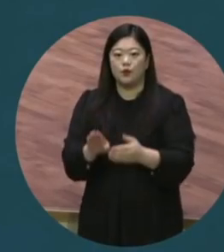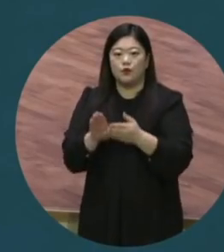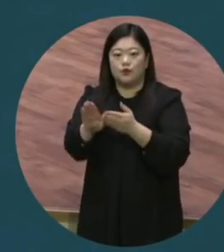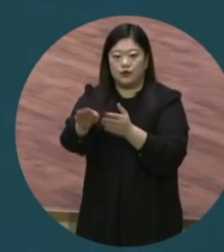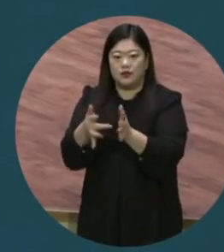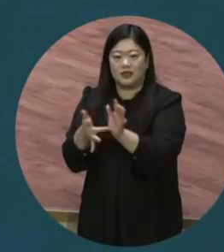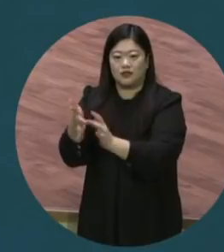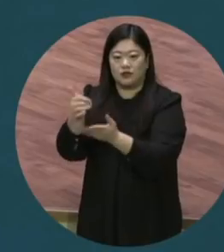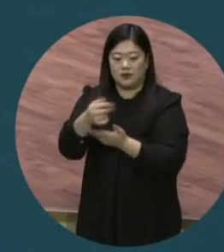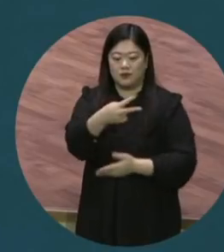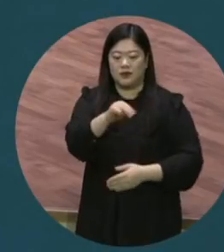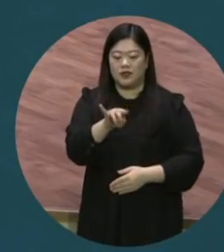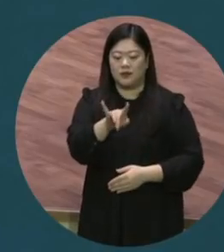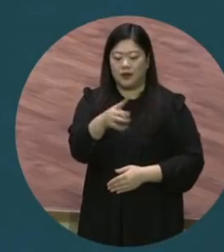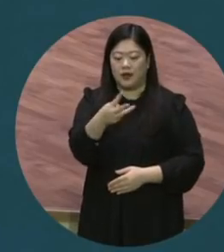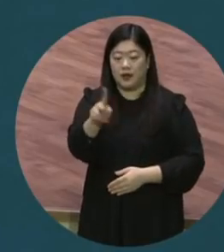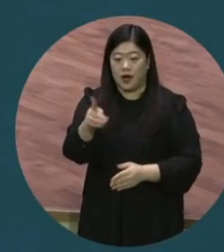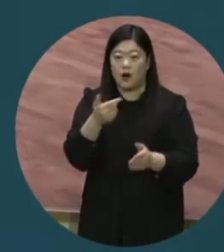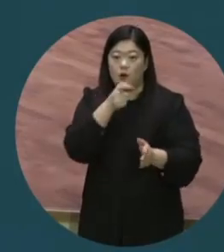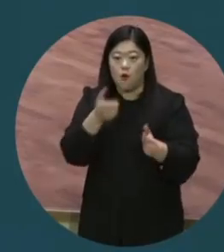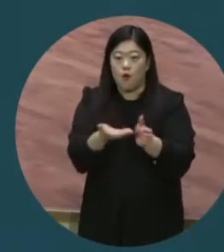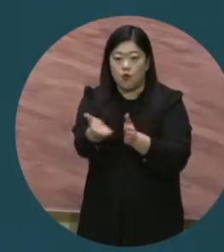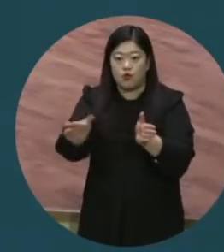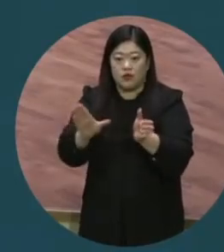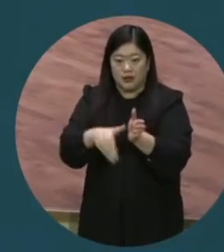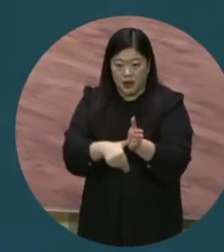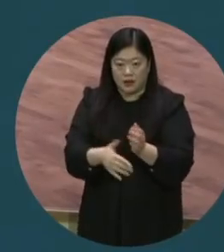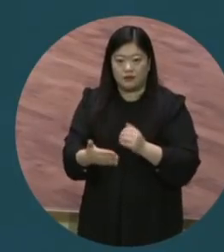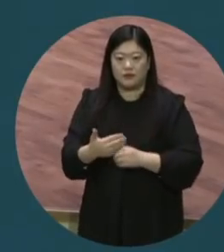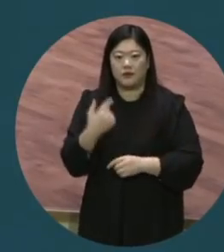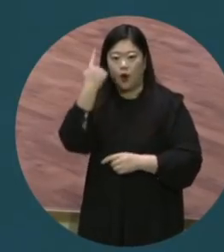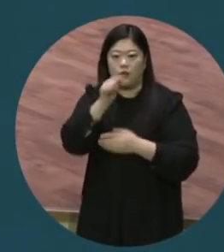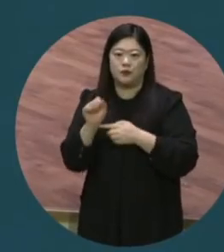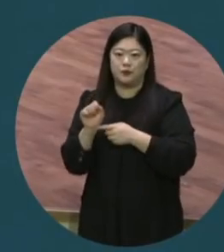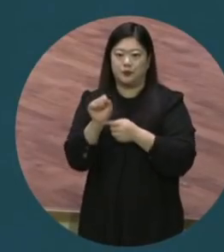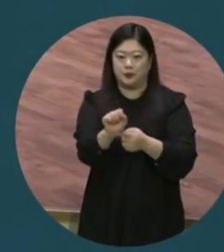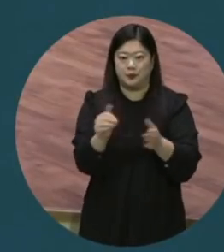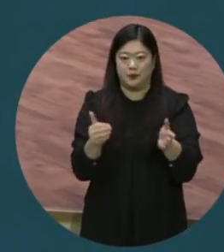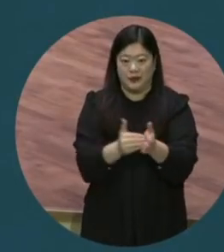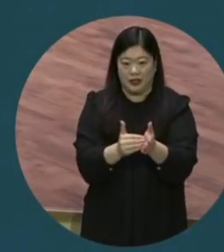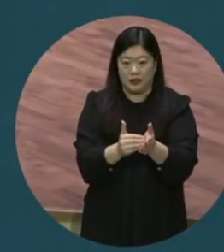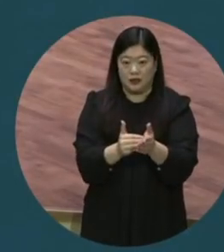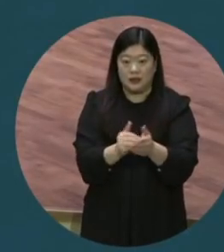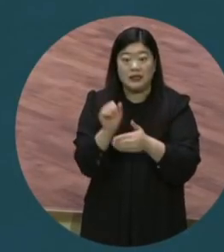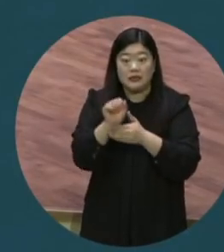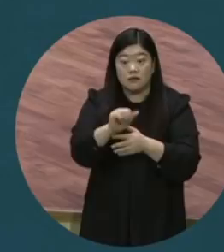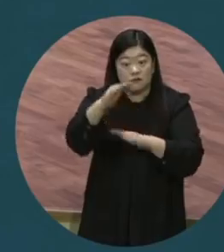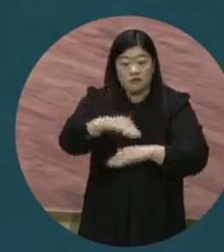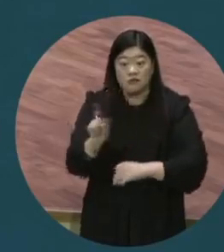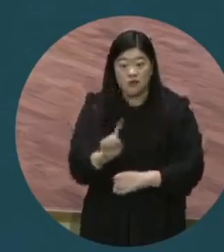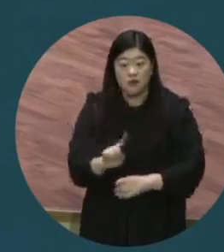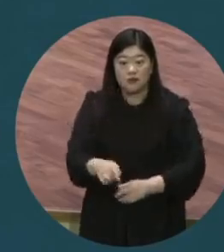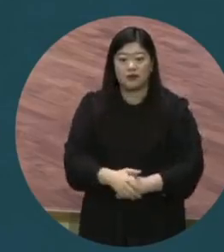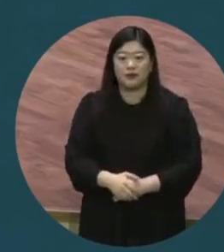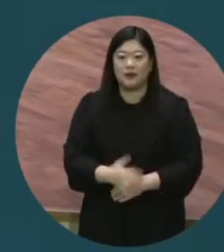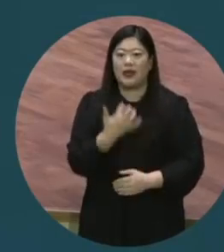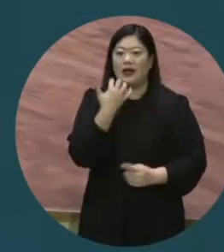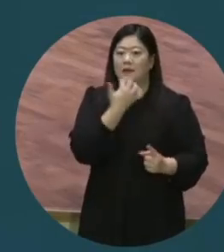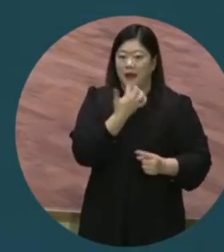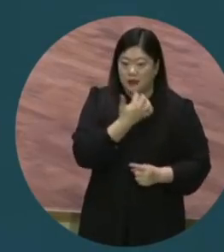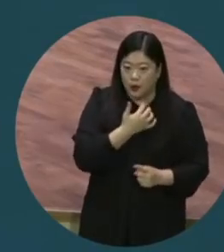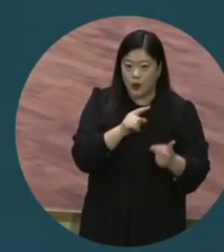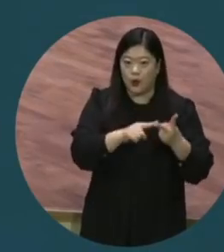예수께서 디베라 호수에서 또 제자들에게 자기를 나타내셨으니 나타내신 일은 이러하니라. 시몬